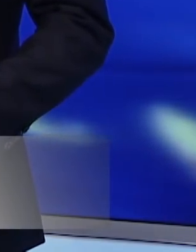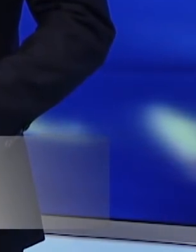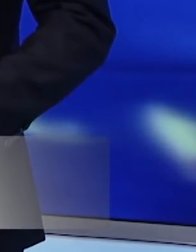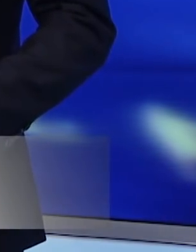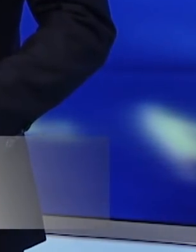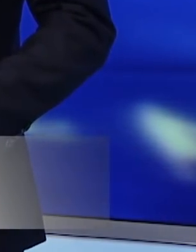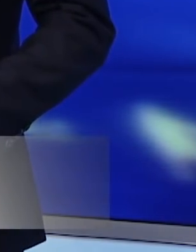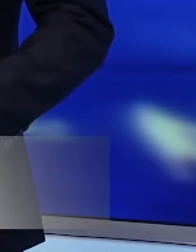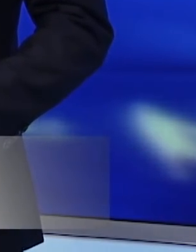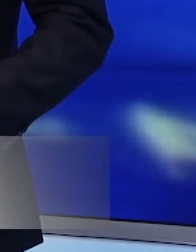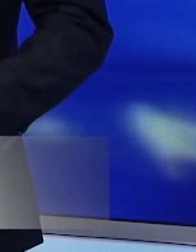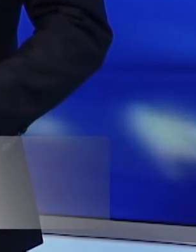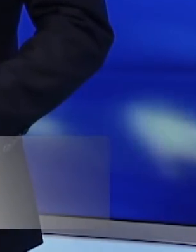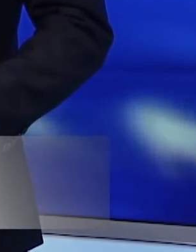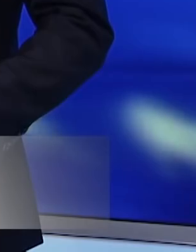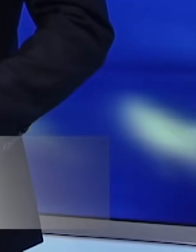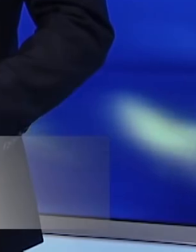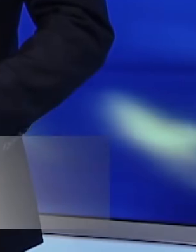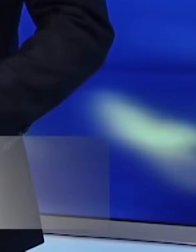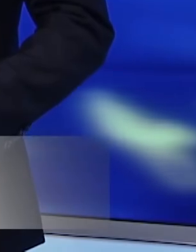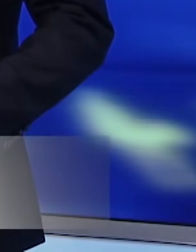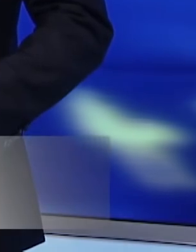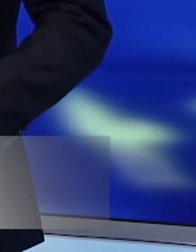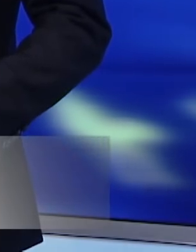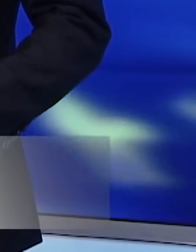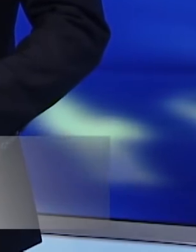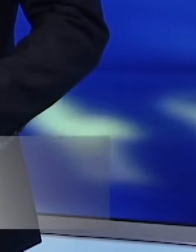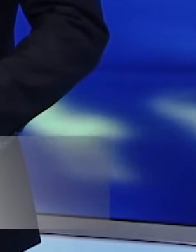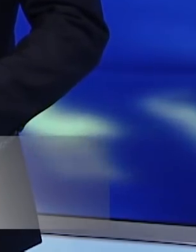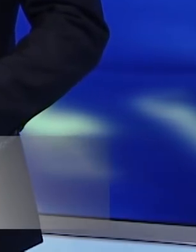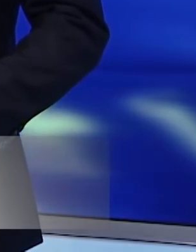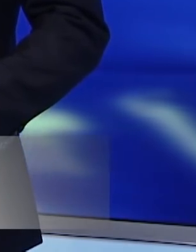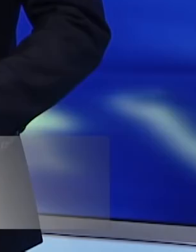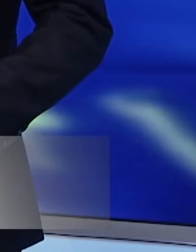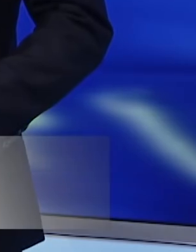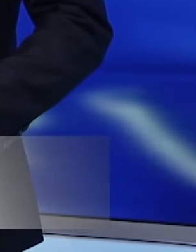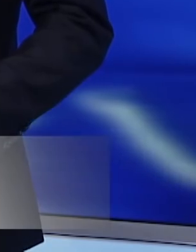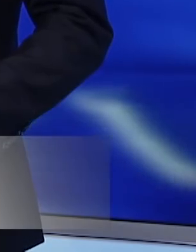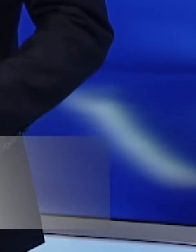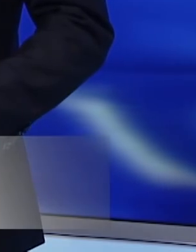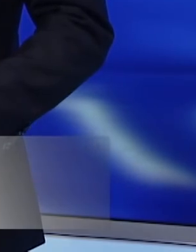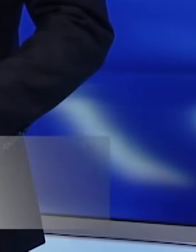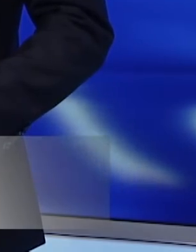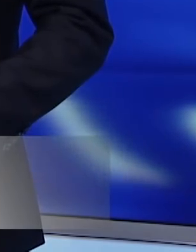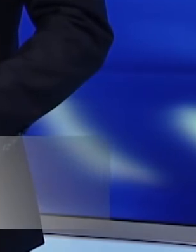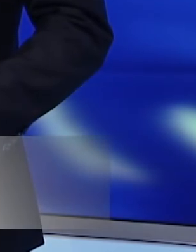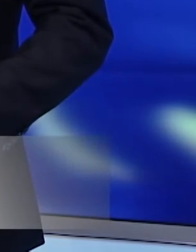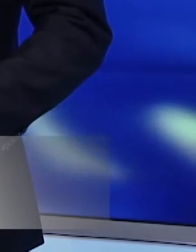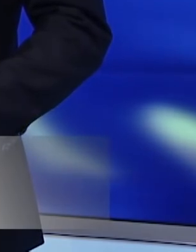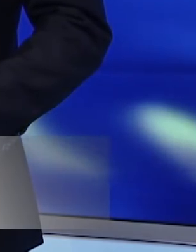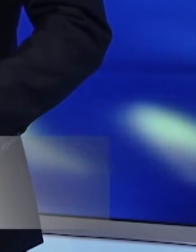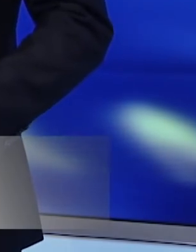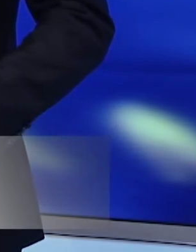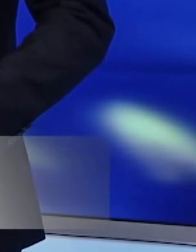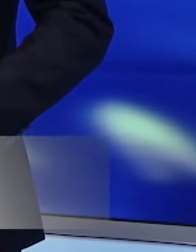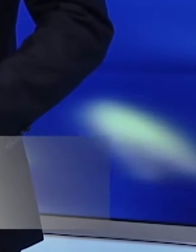болон Дархан Уулын аймгийн багуудын хооронд боллоо. За энэ тоглолт эцсийн мөчөд шийдэгдэж Багнуур дүүргийн баг 2-р тойргийн эхний тоглолтоо хожлоор